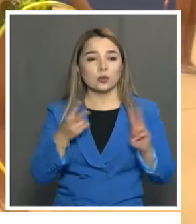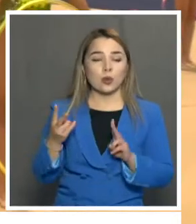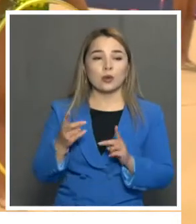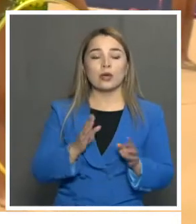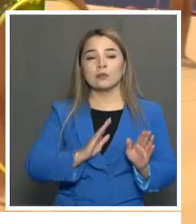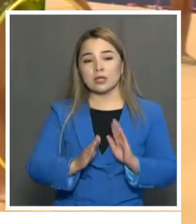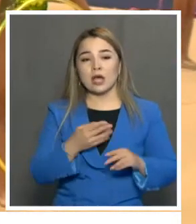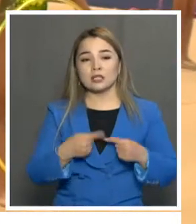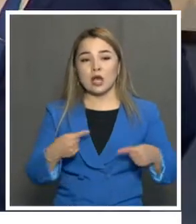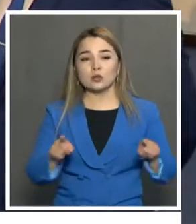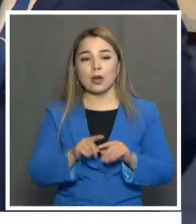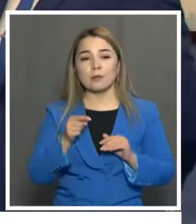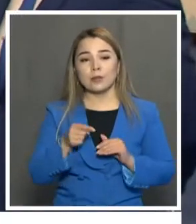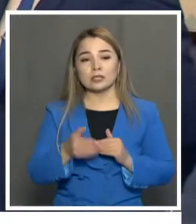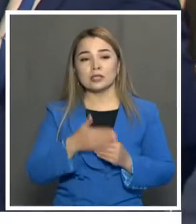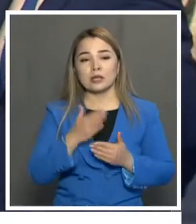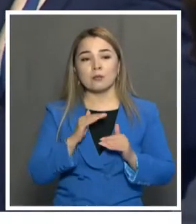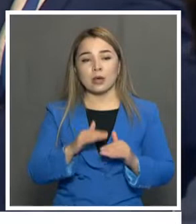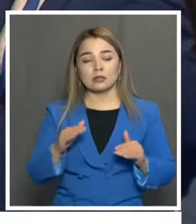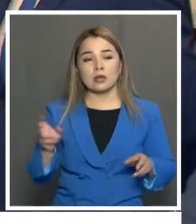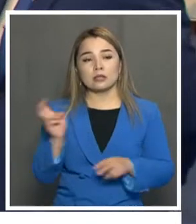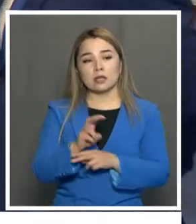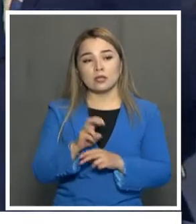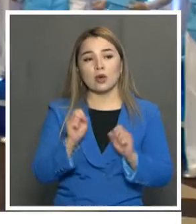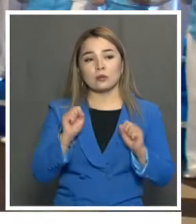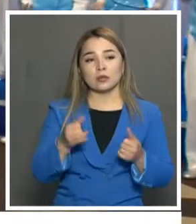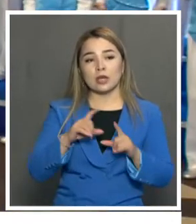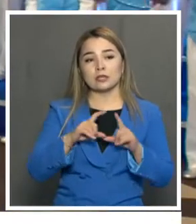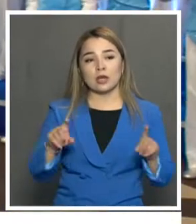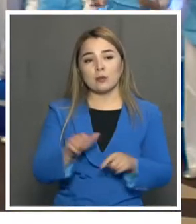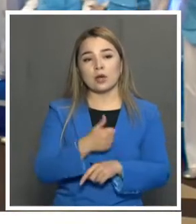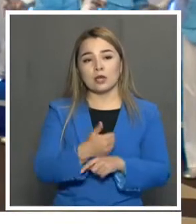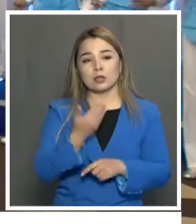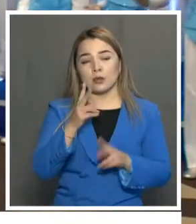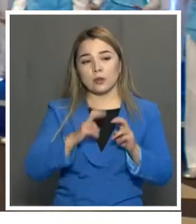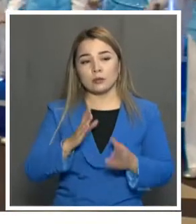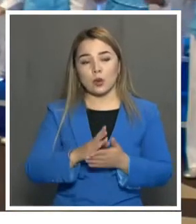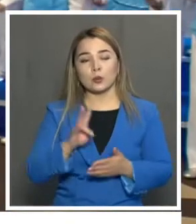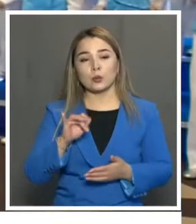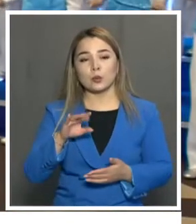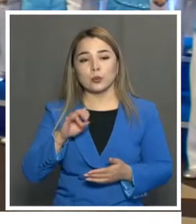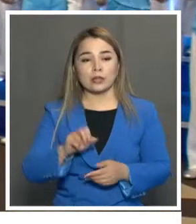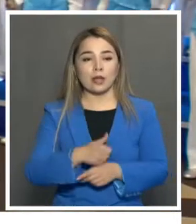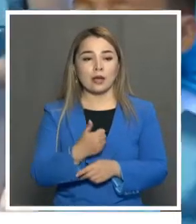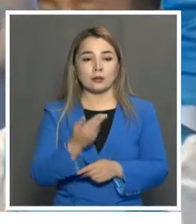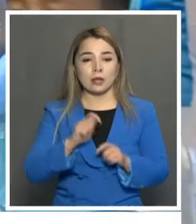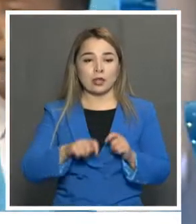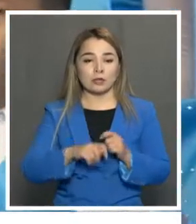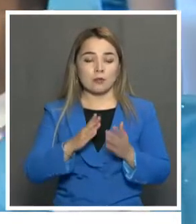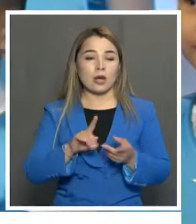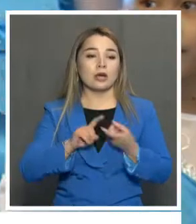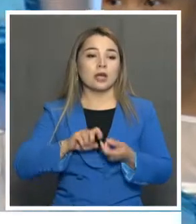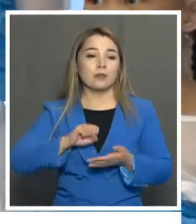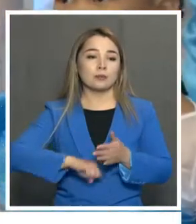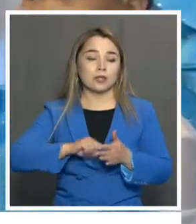Күн сайын мыңнан аса бала қабілетіне қарай машықтан алады. Жалпы бұл нысан сенімгерлік басқаруға өткен, ол Нұрсұлтан әкімдігіне қарайды. Мұндағы мақсат пандемия